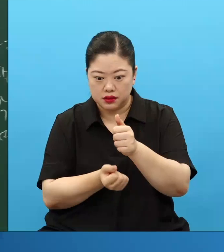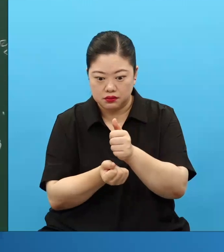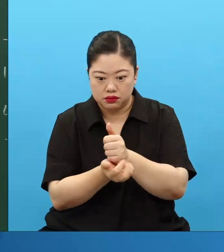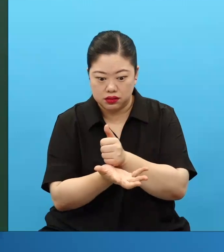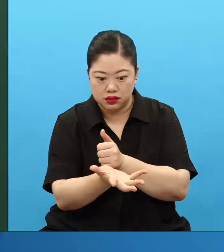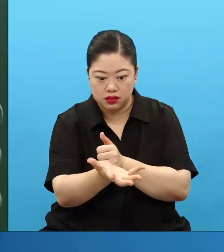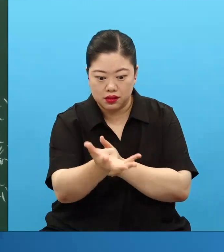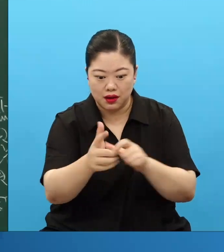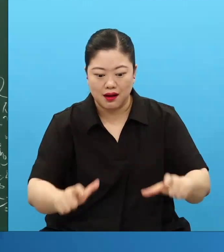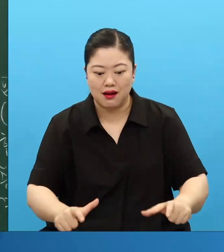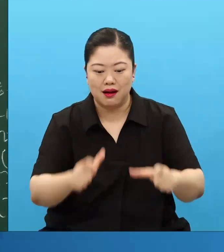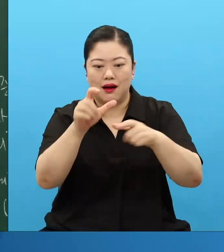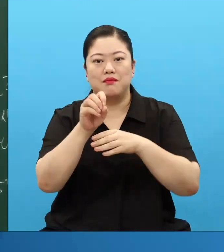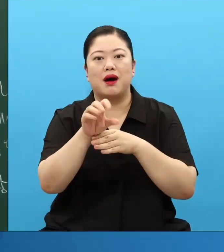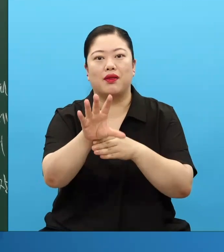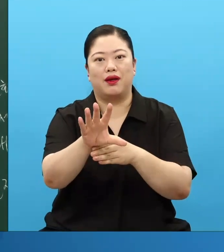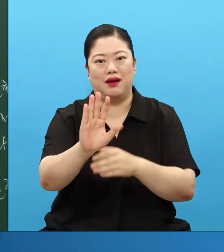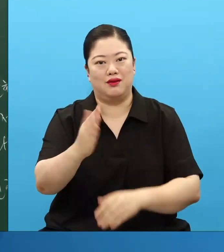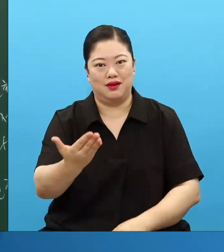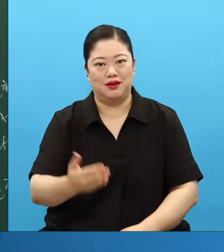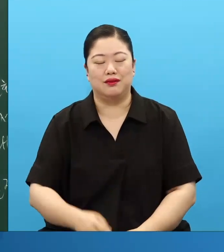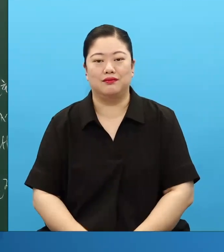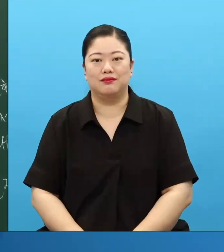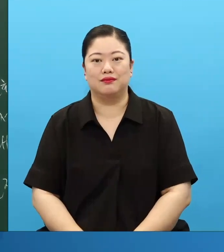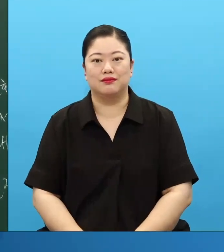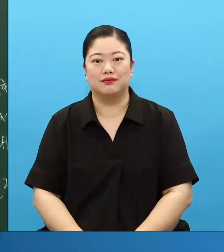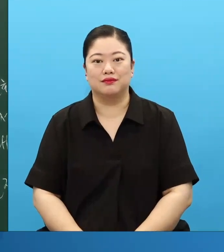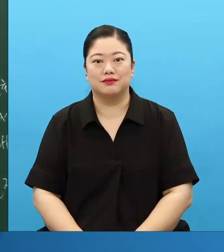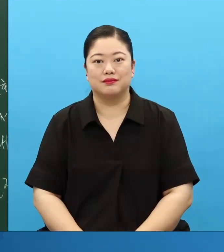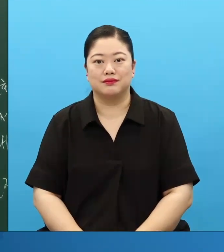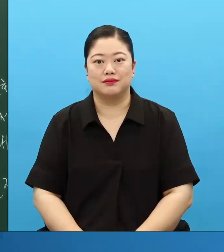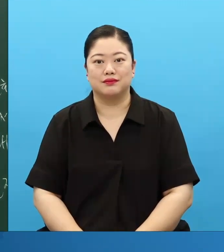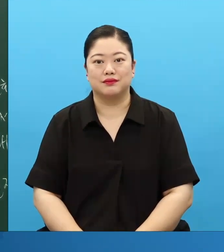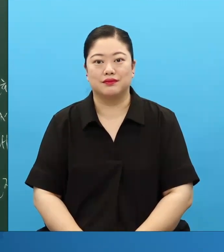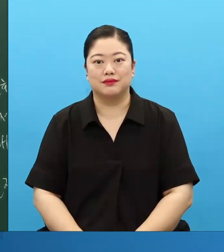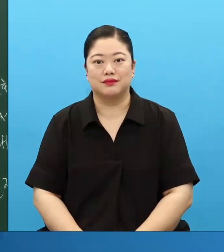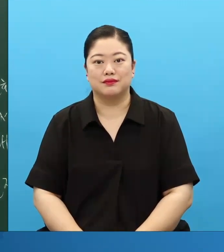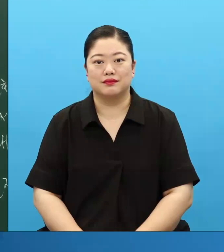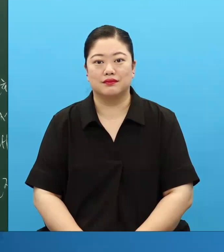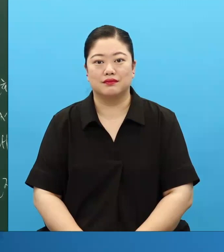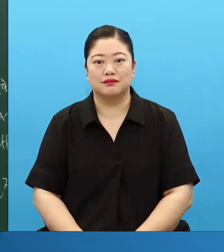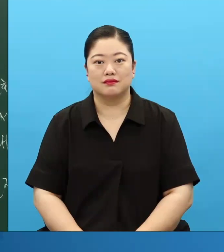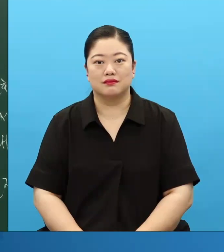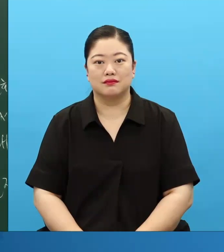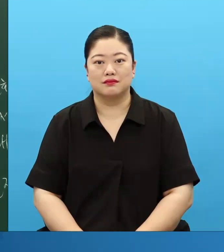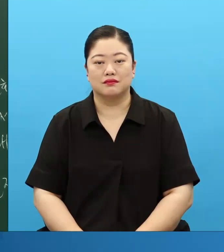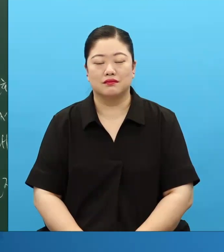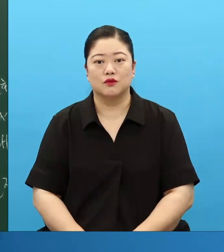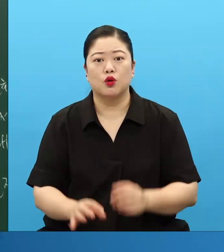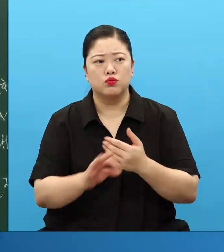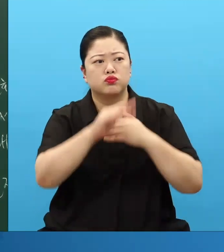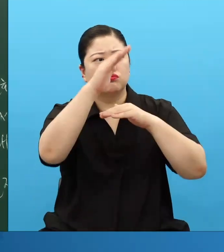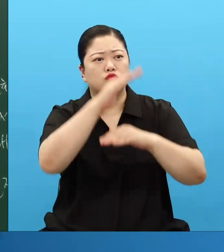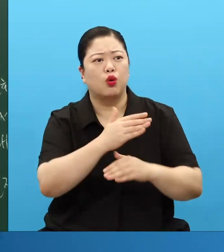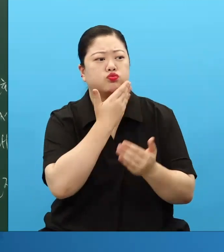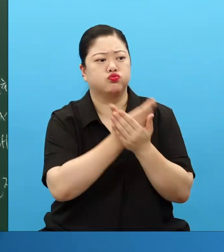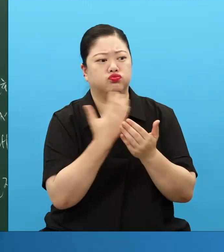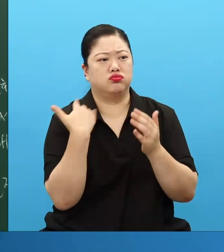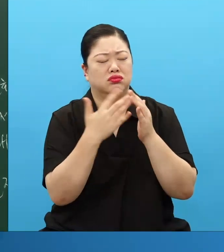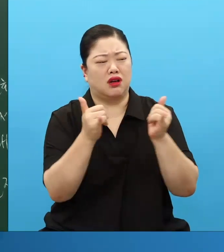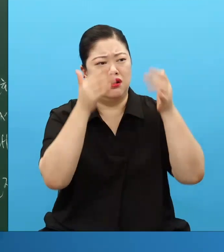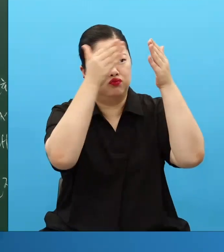지금 막 역사들이 시작되는 거예요. Even this week I heard a report that not only in Vanuatu but in the surrounding islands that we visited, the works are beginning to arise. 그 어느 나라에는 그